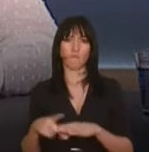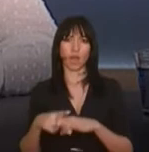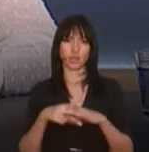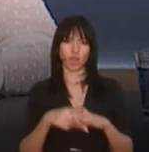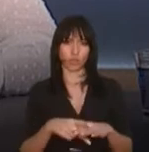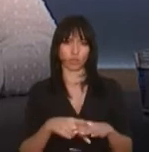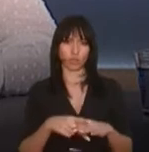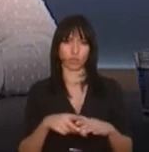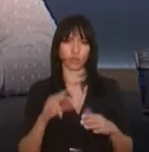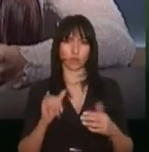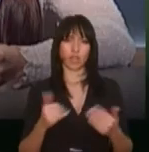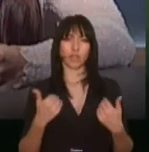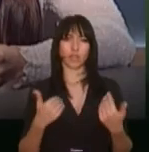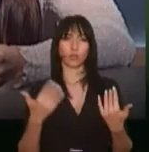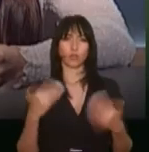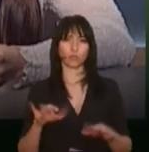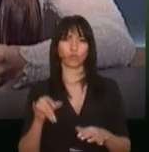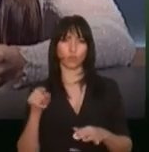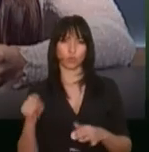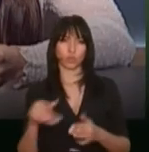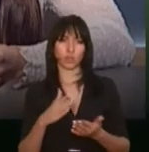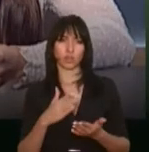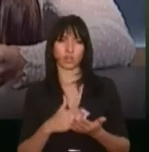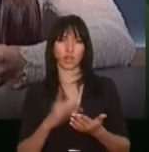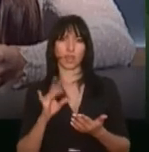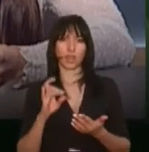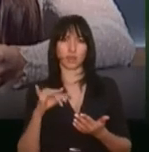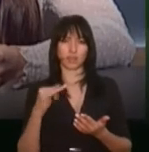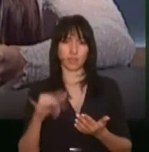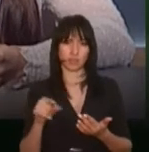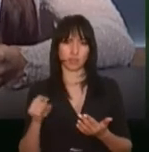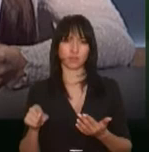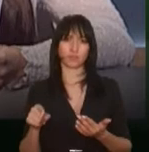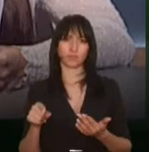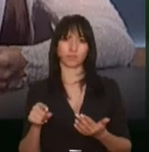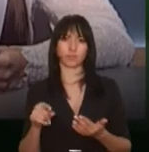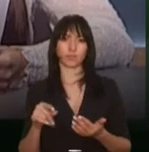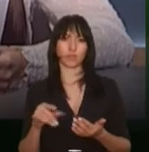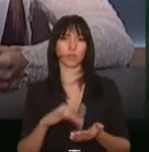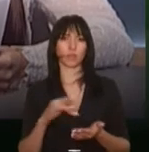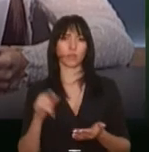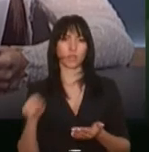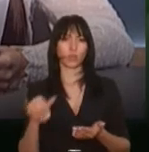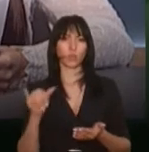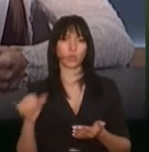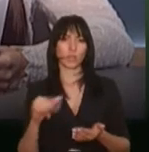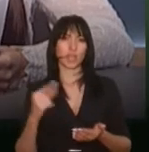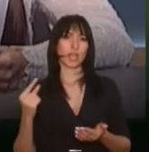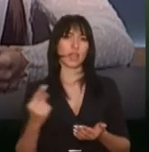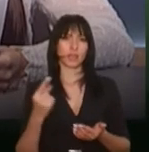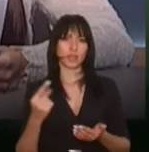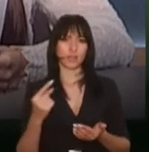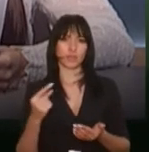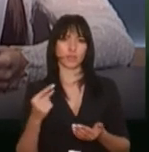там вже діє закон України про фізичну культуру і спорт, і огляд їх вже дивляться лікарі